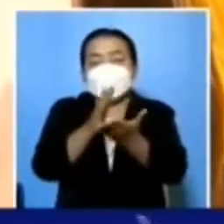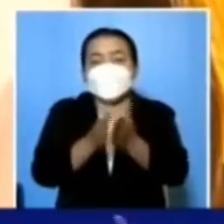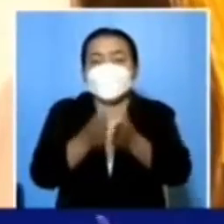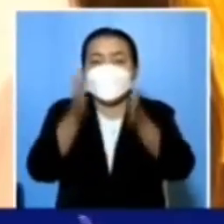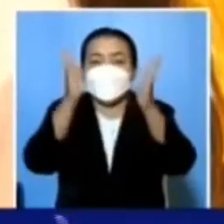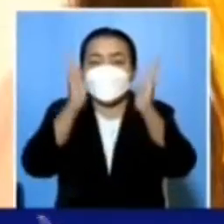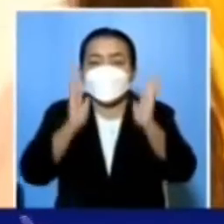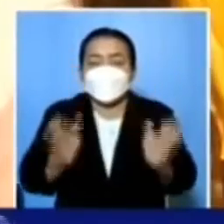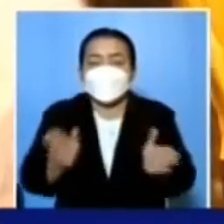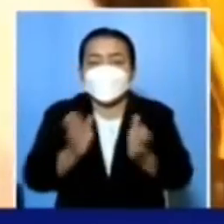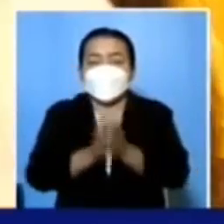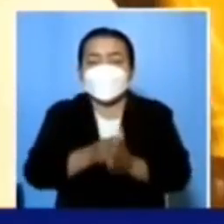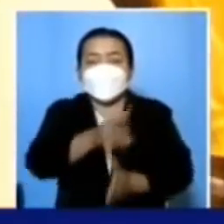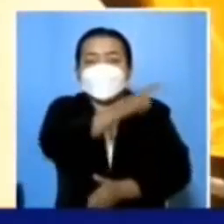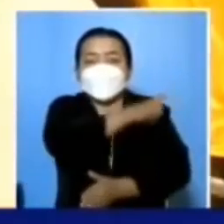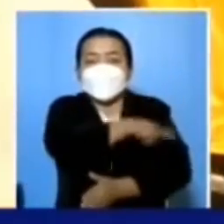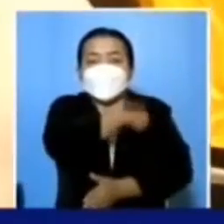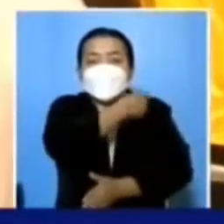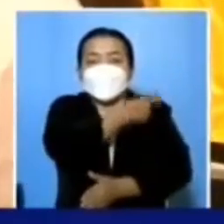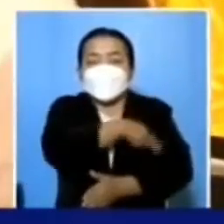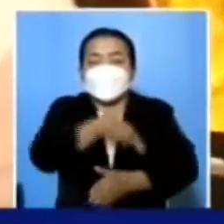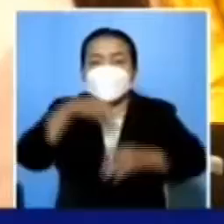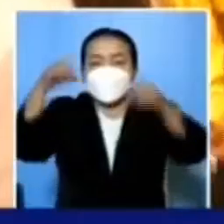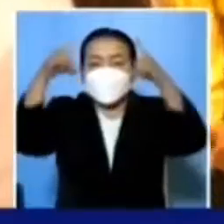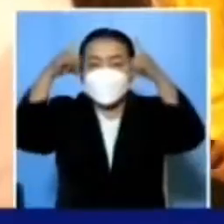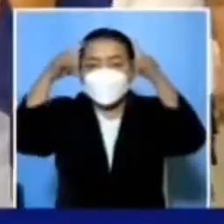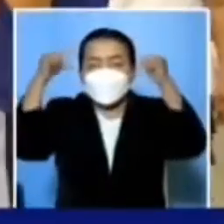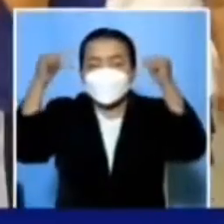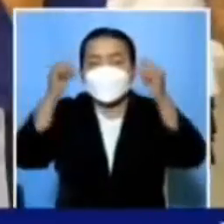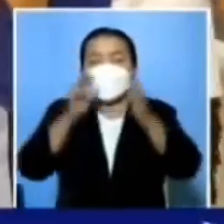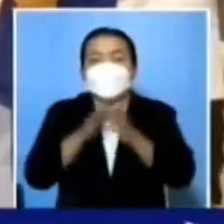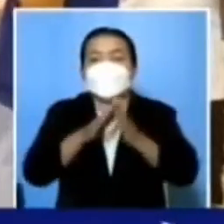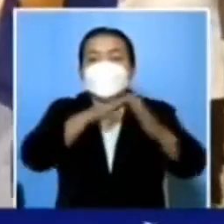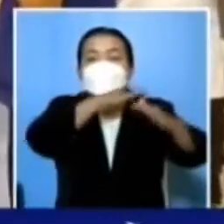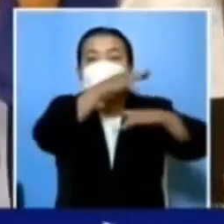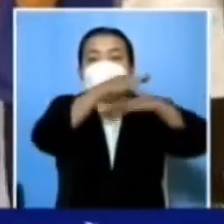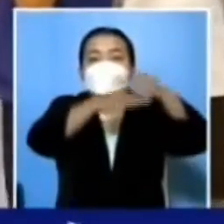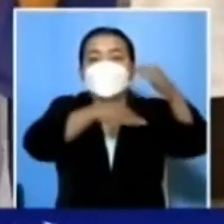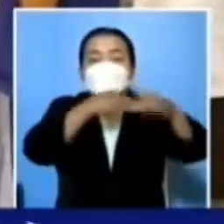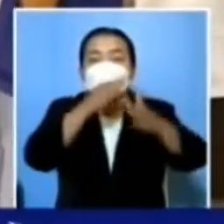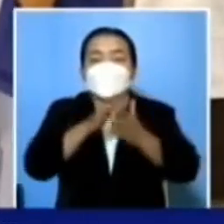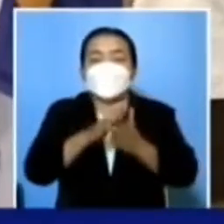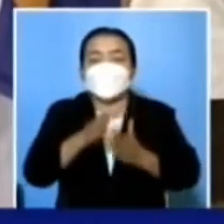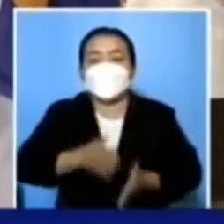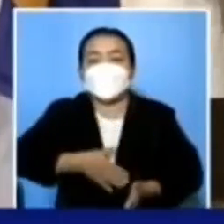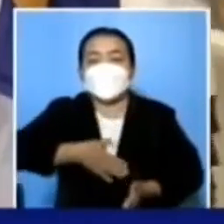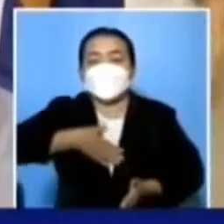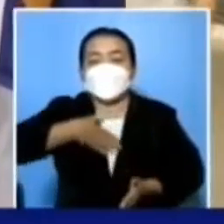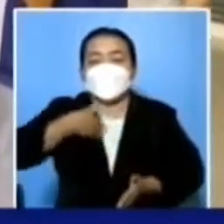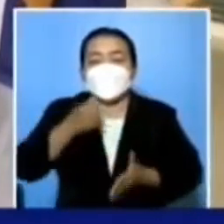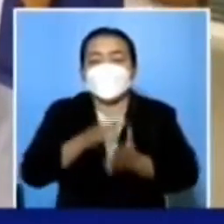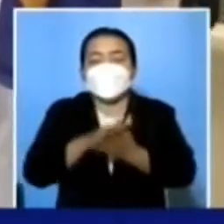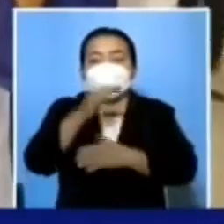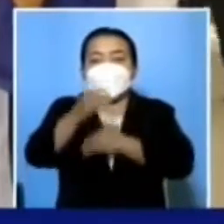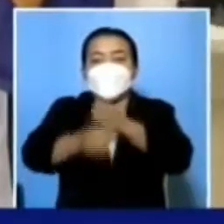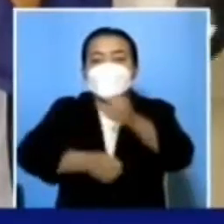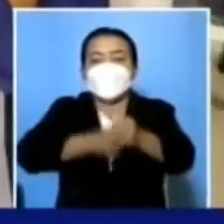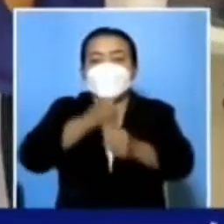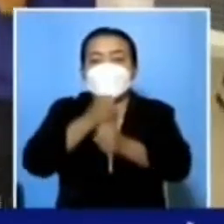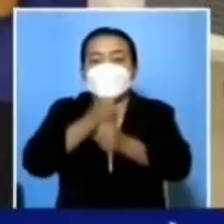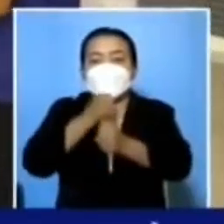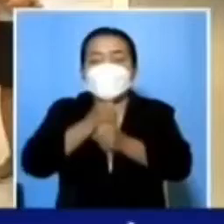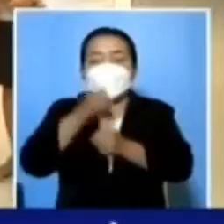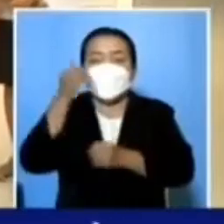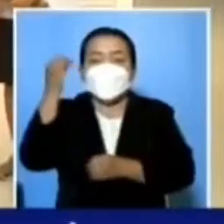ฉีดวัคซีนกับประชาชนเพื่อเป็นการสร้างขวัญกำลังใจในการทำงานทุกๆวันด้วยล่ะค่ะใช้หาเพราะว่าบุคลากร